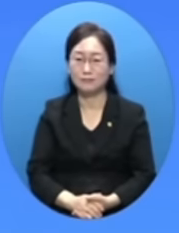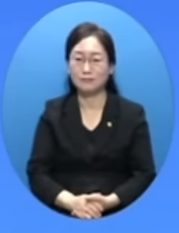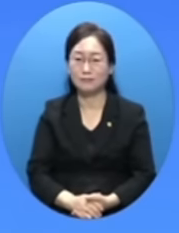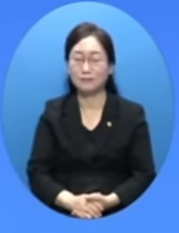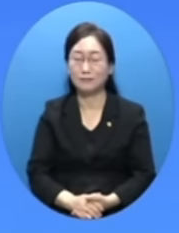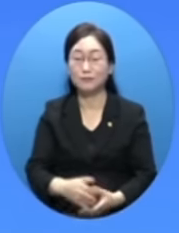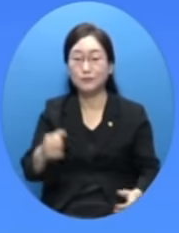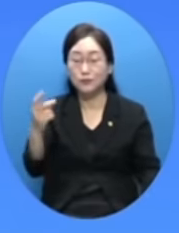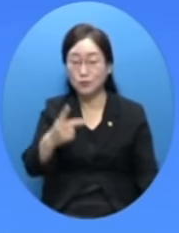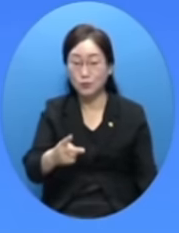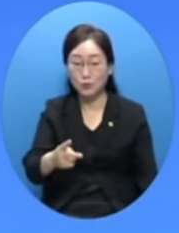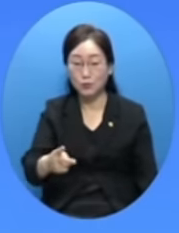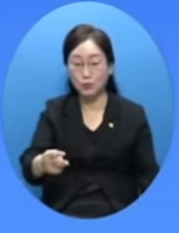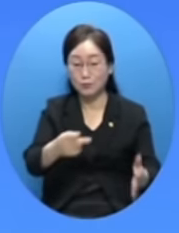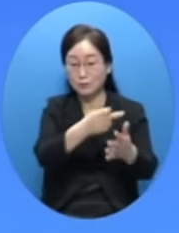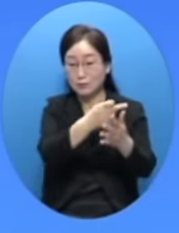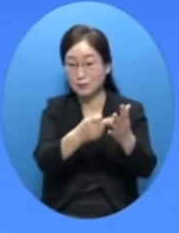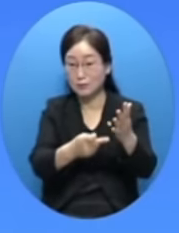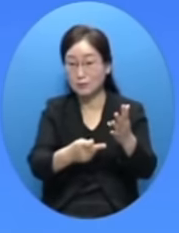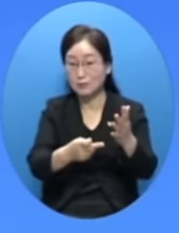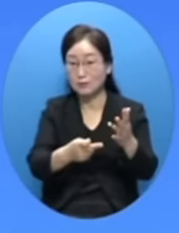또 자식들이